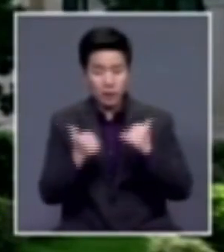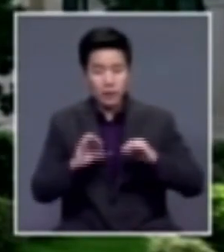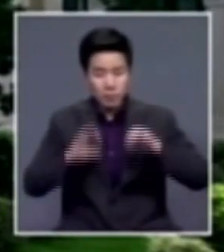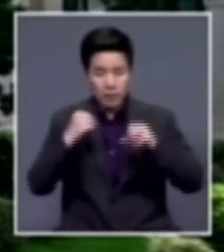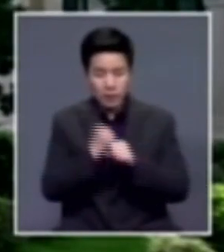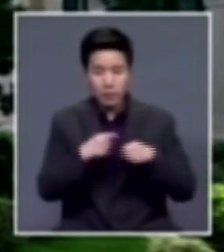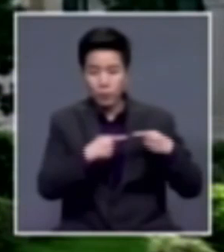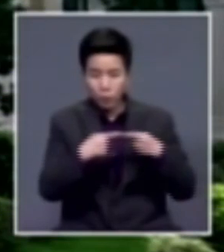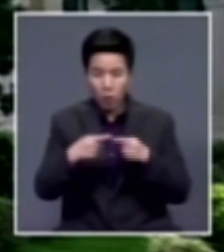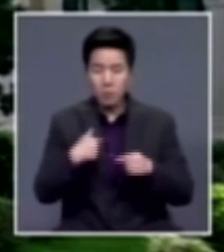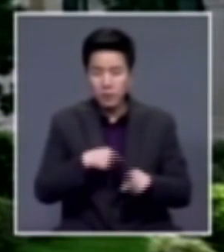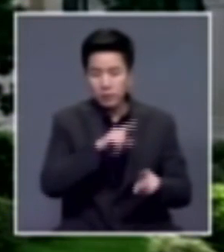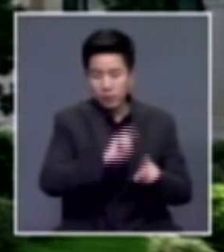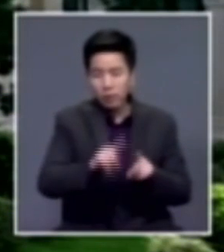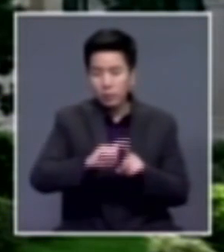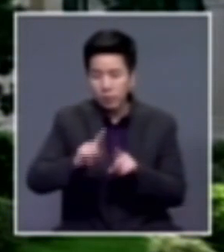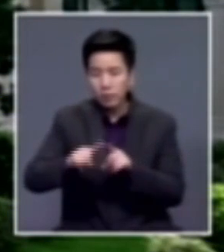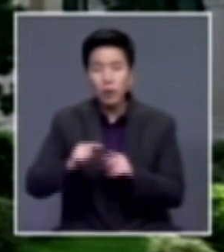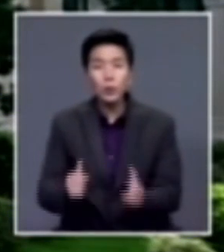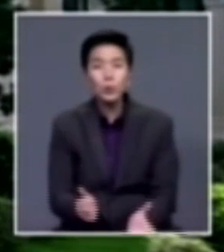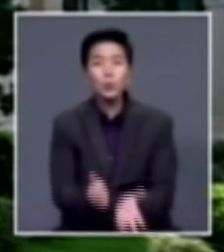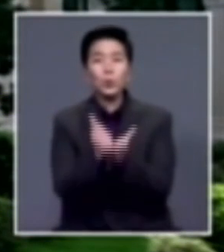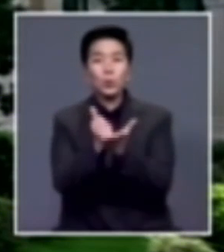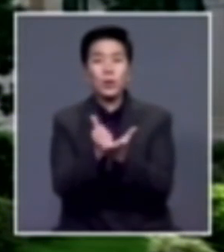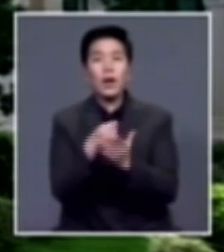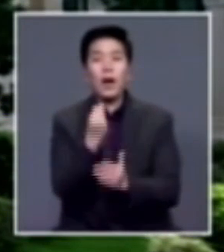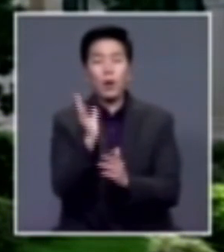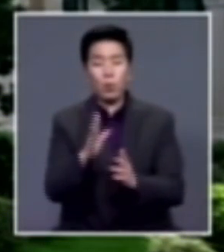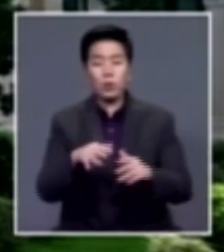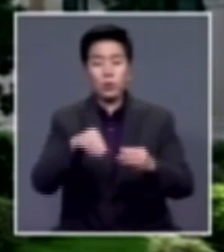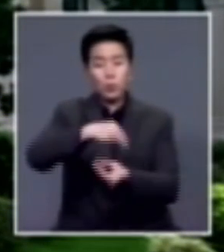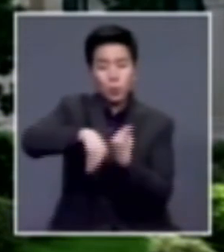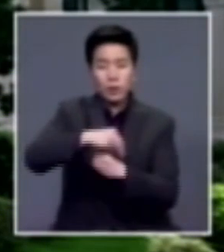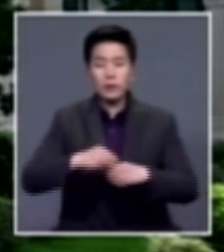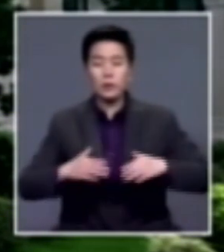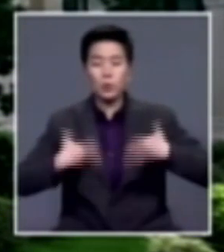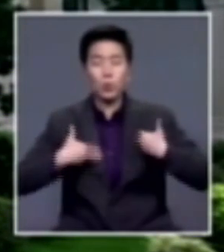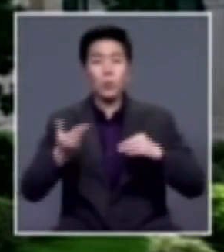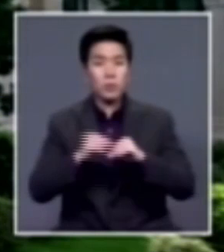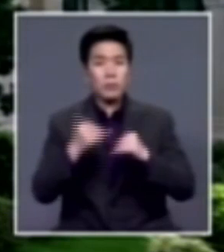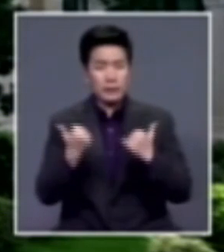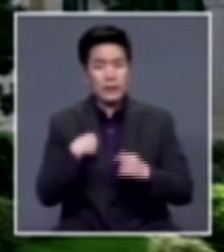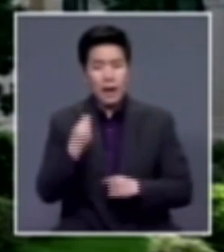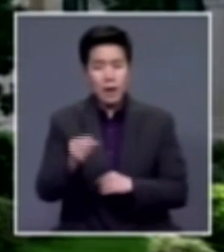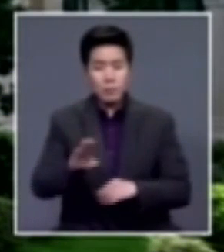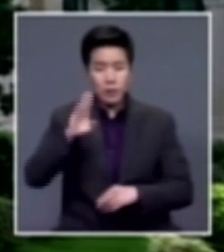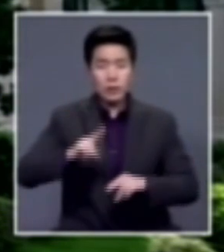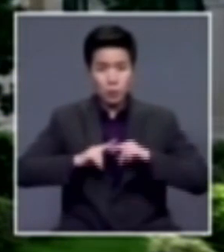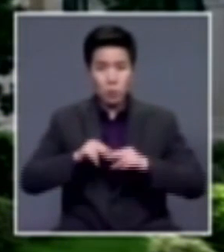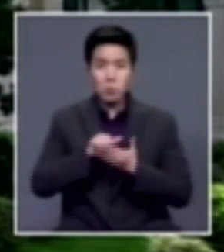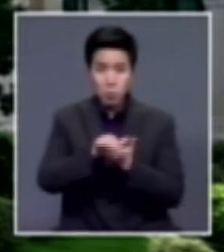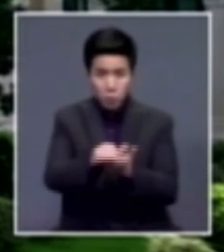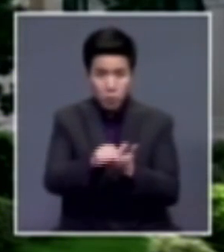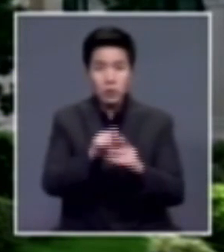การอย่างต่อเนื่องในอีกหลายด้านนะครับเพื่อจะช่วยเพิ่มการดำเนินความสะดวกของภาคธุรกิจแล้วตอนนี้ก็เร่งรัดในเรื่องของภาคประชาชนด้วยนะครับการบริ